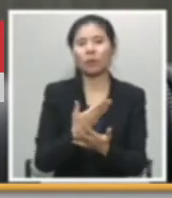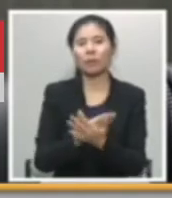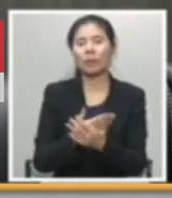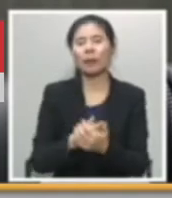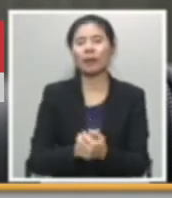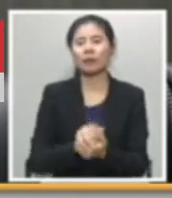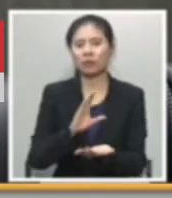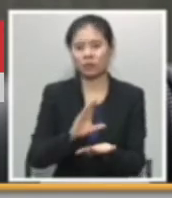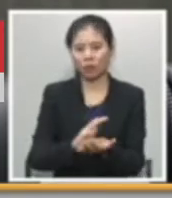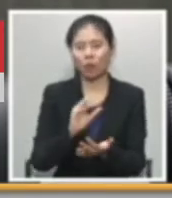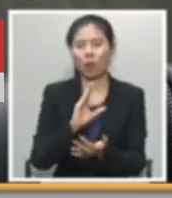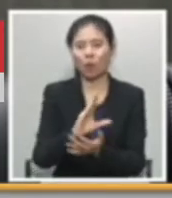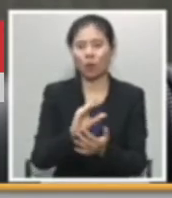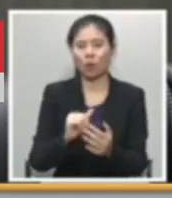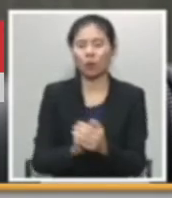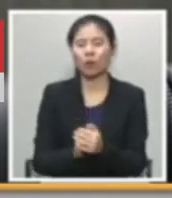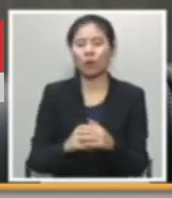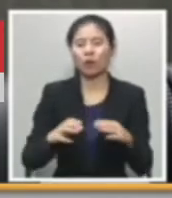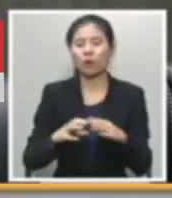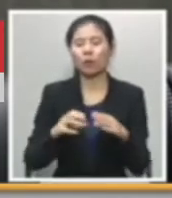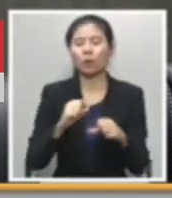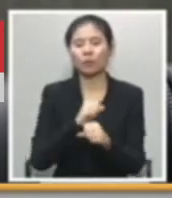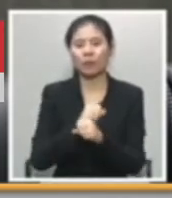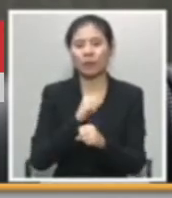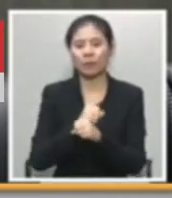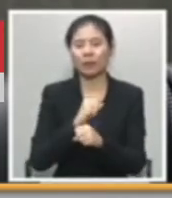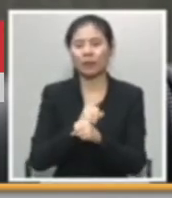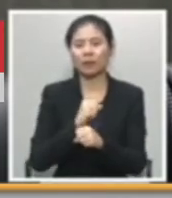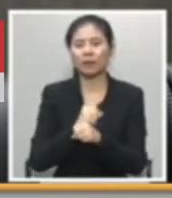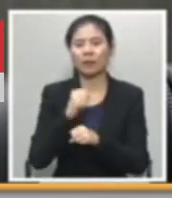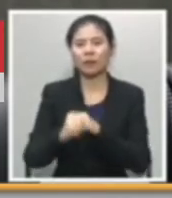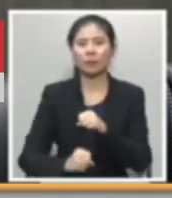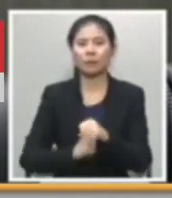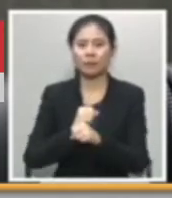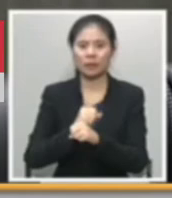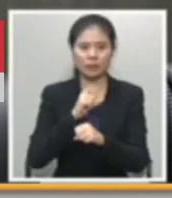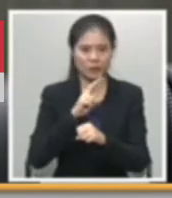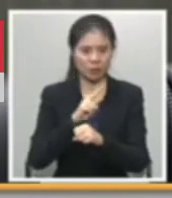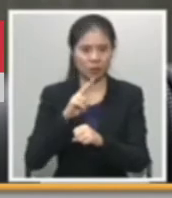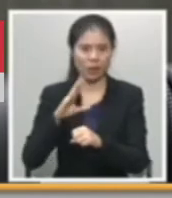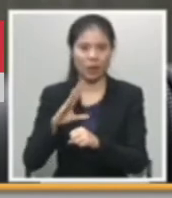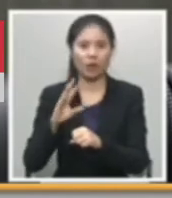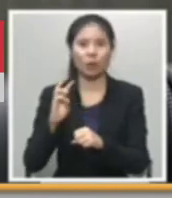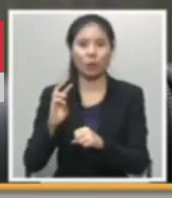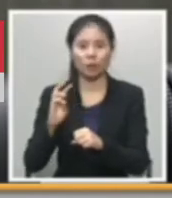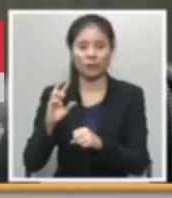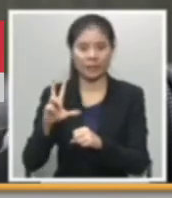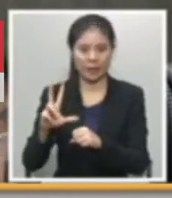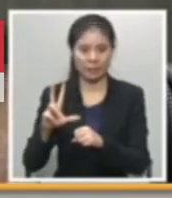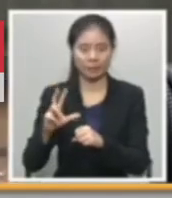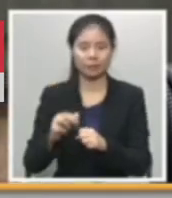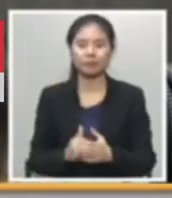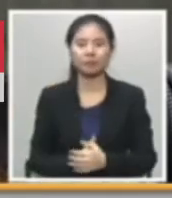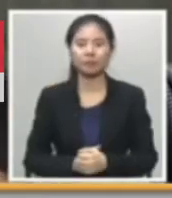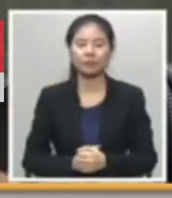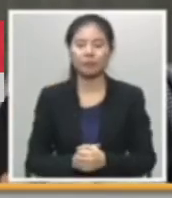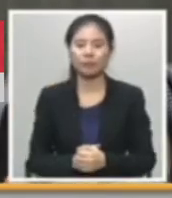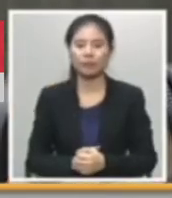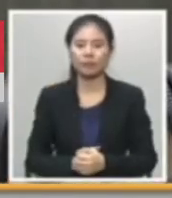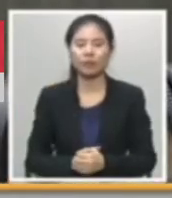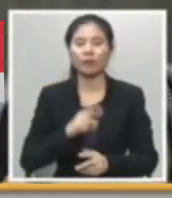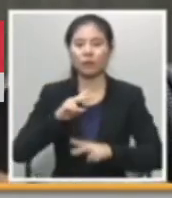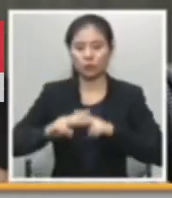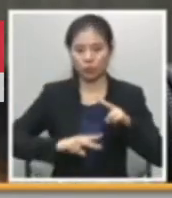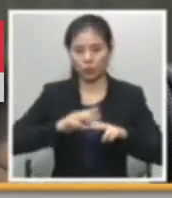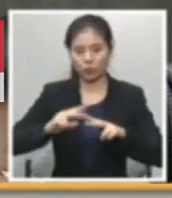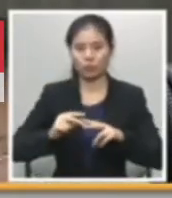หน่วยรับงบประมาณประจำปีงบประมาณ2563จากการตรวจดูร่